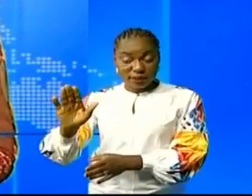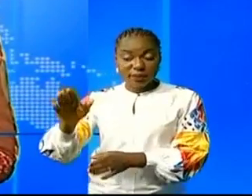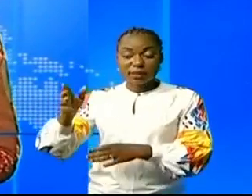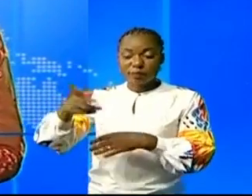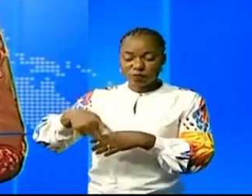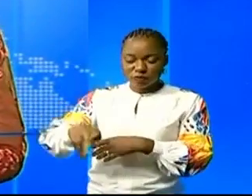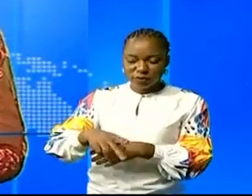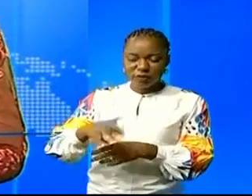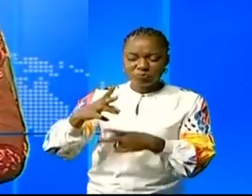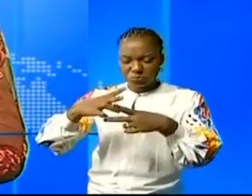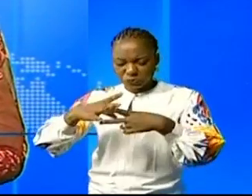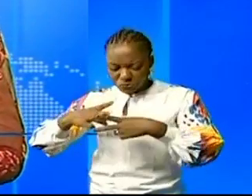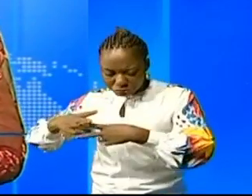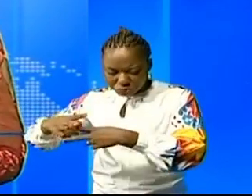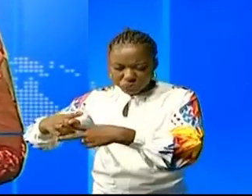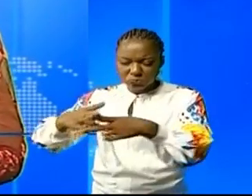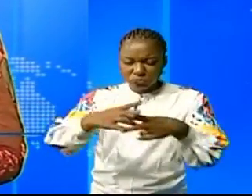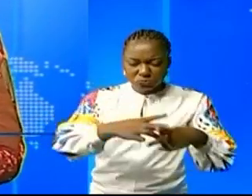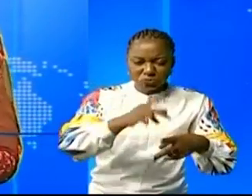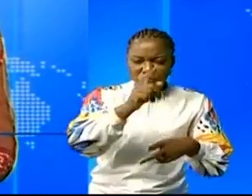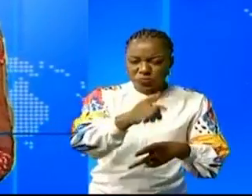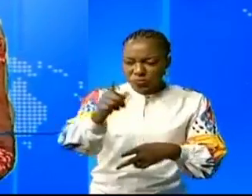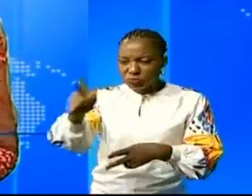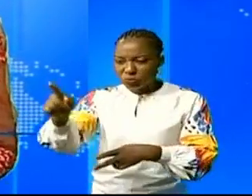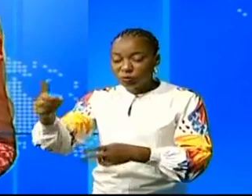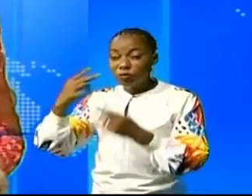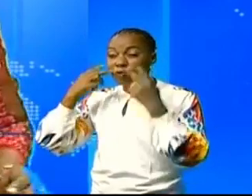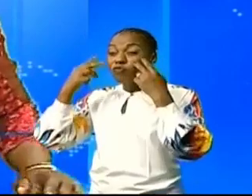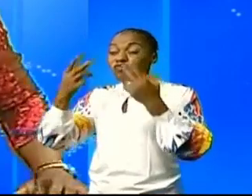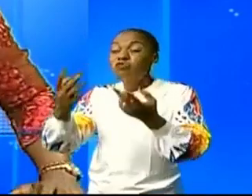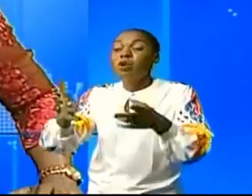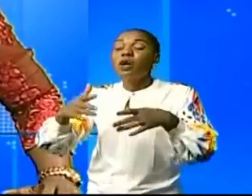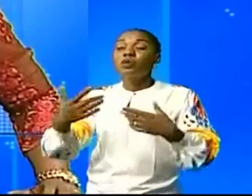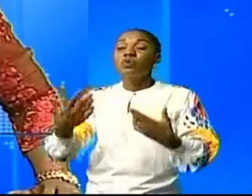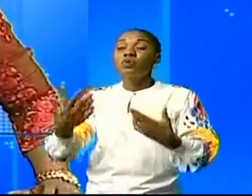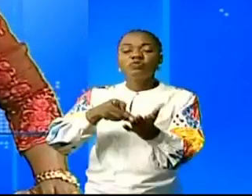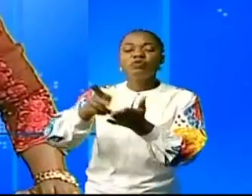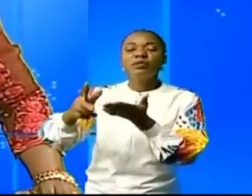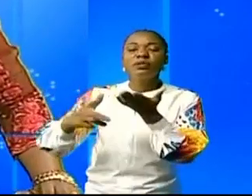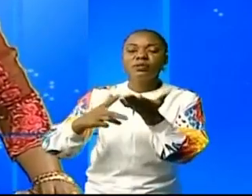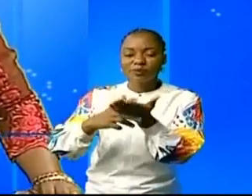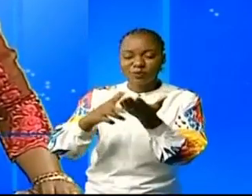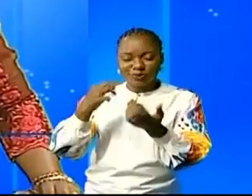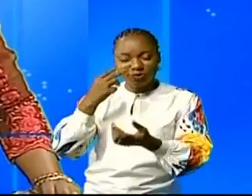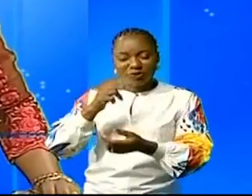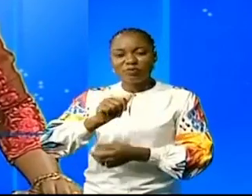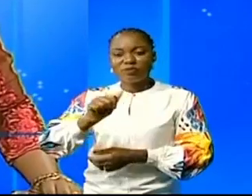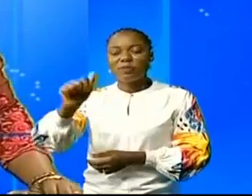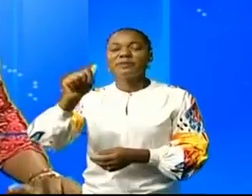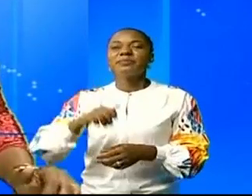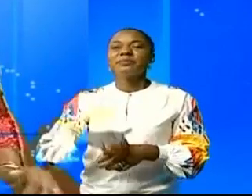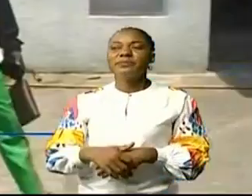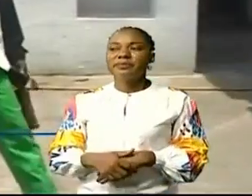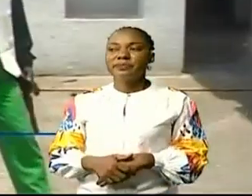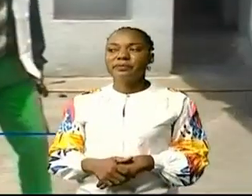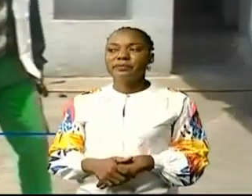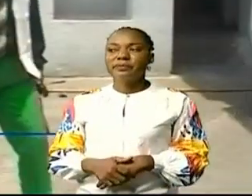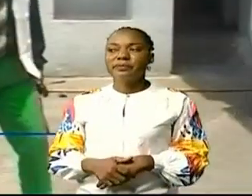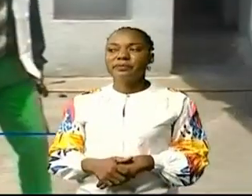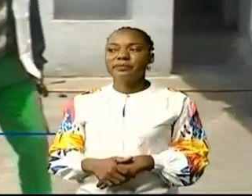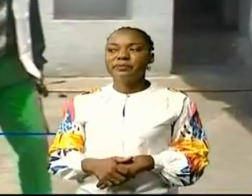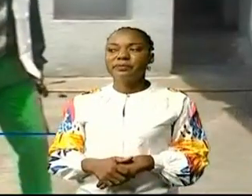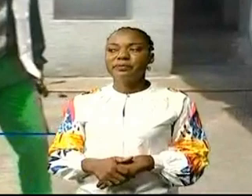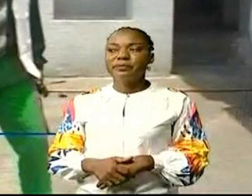ronde de ces différents points pour s'en rendre compte, évidemment. C'est à suivre dans ce reportage de Diane Balaka.